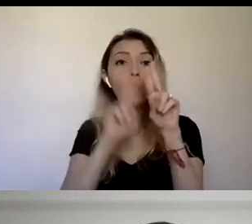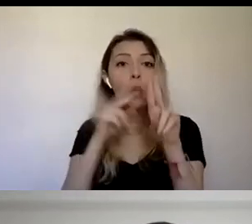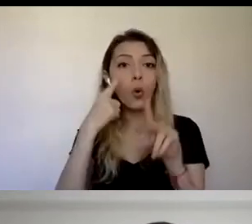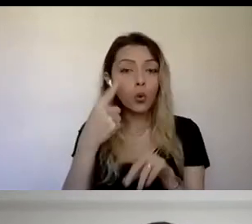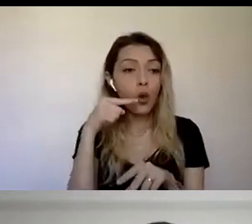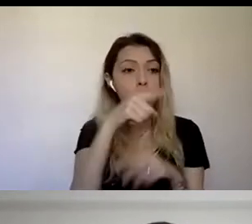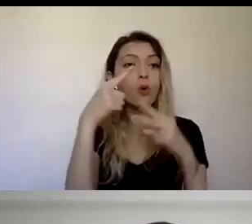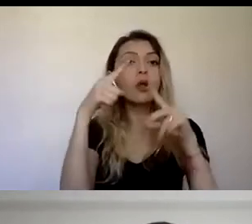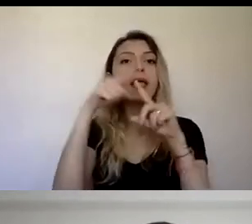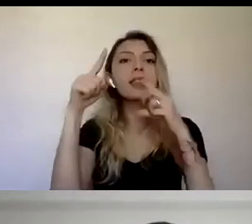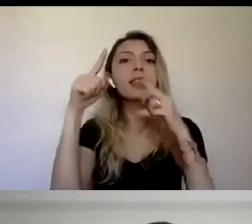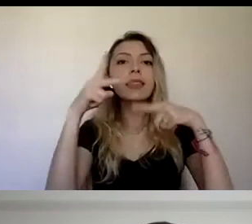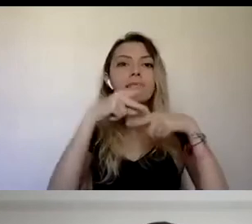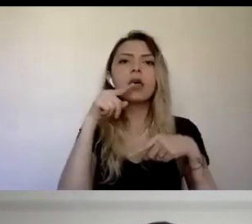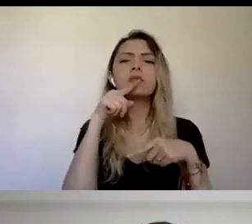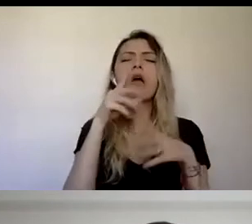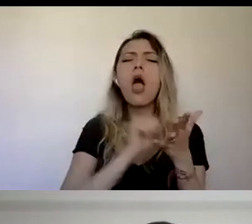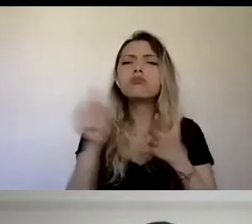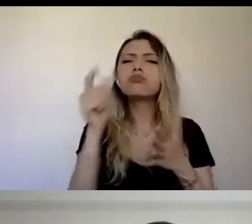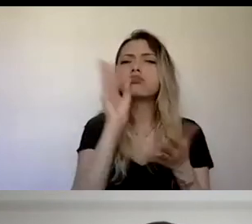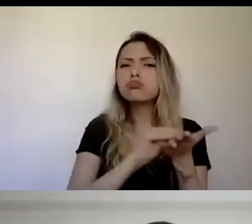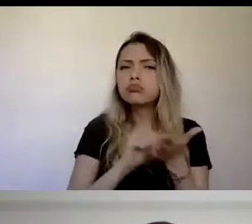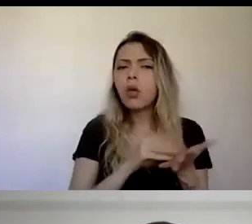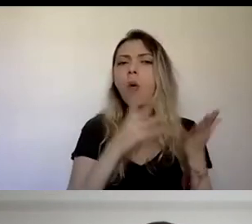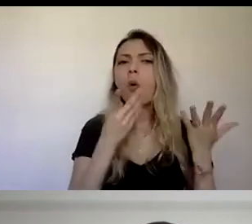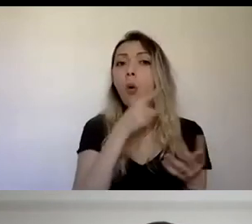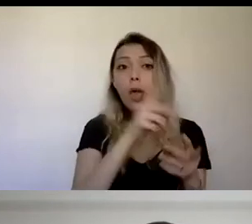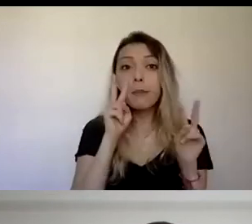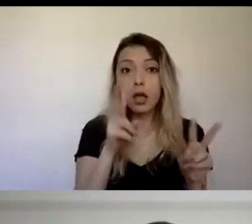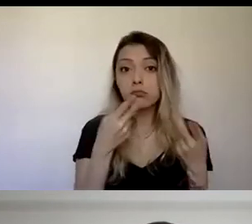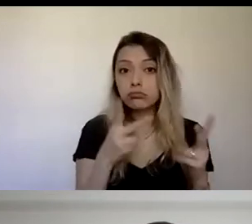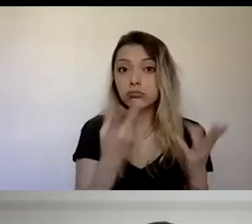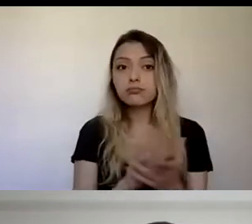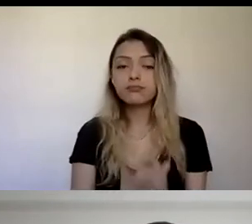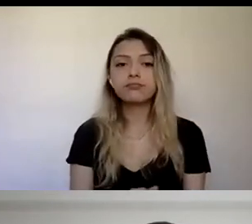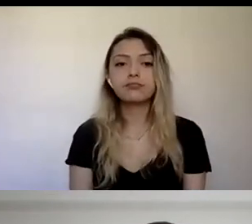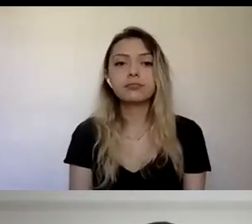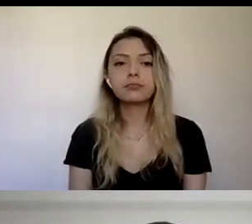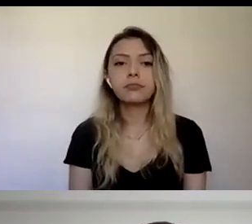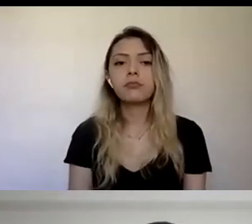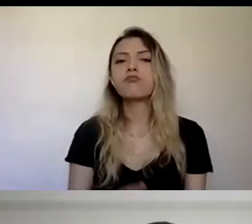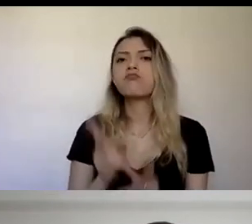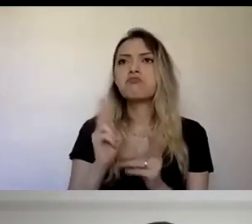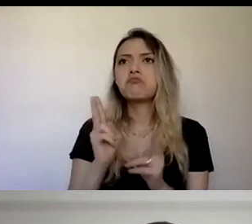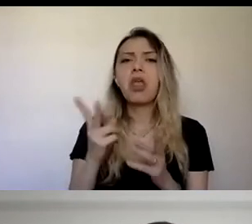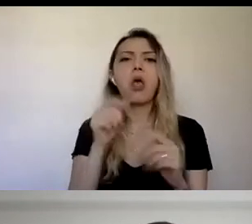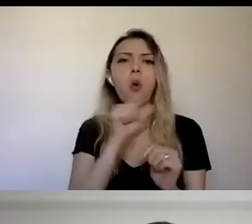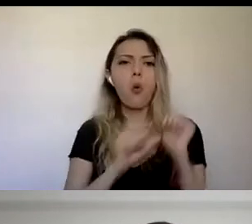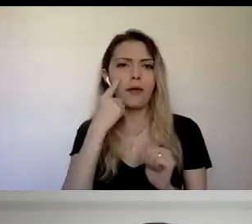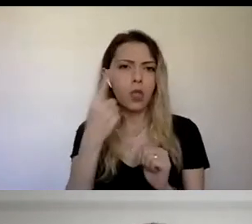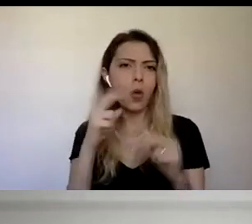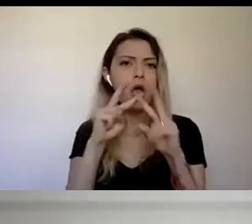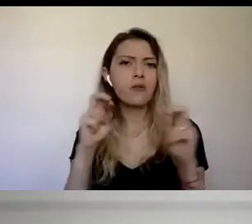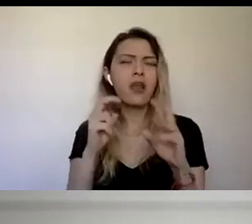YÖK'ün tez veri tabanına bakabilirsiniz akademik araştırmaların bir kısmı için. Genelde akademik araştırmalar ne yazık ki açık